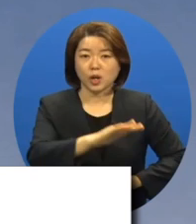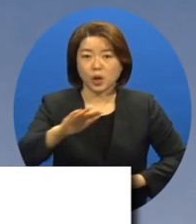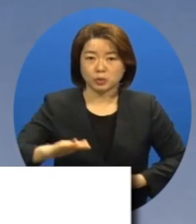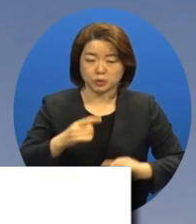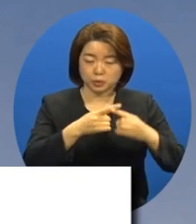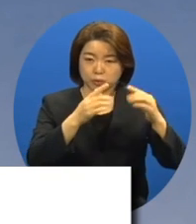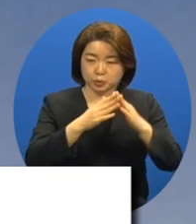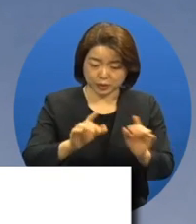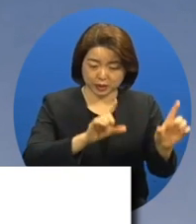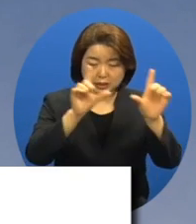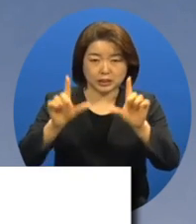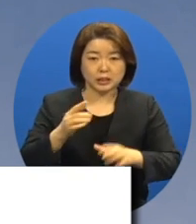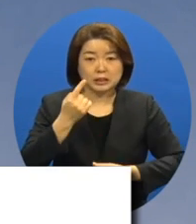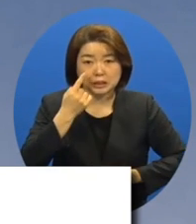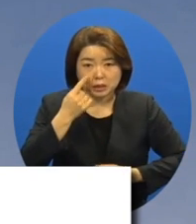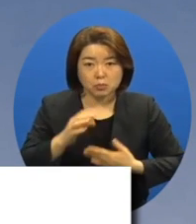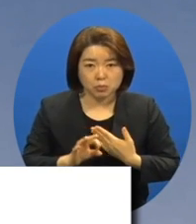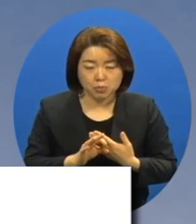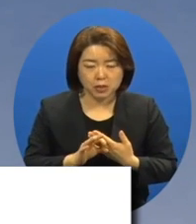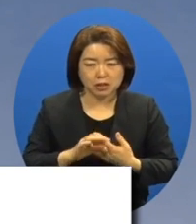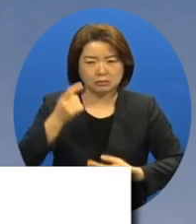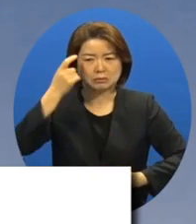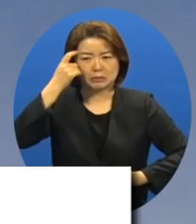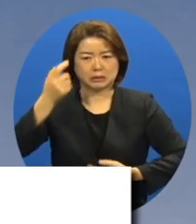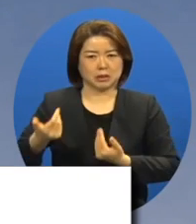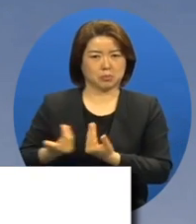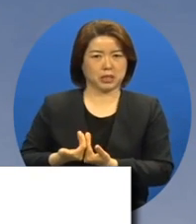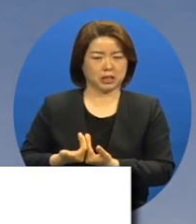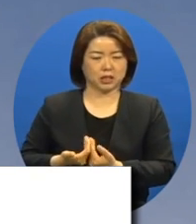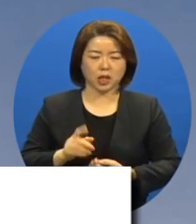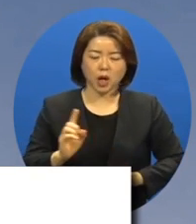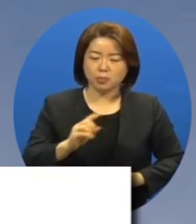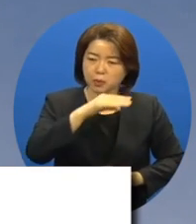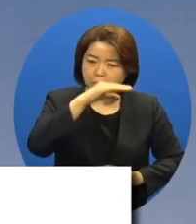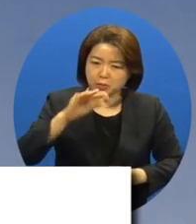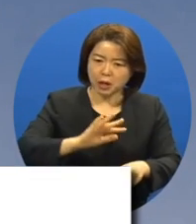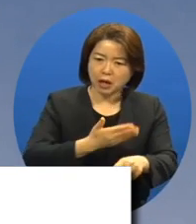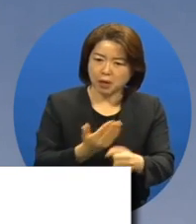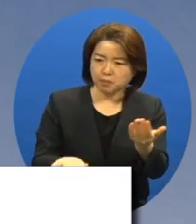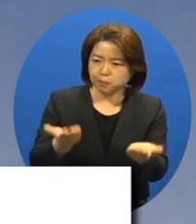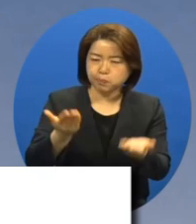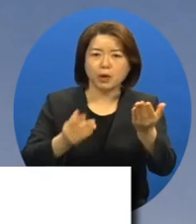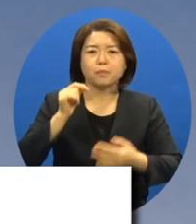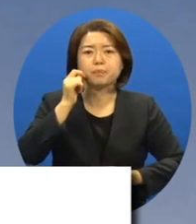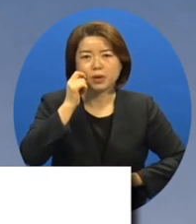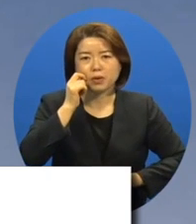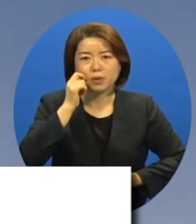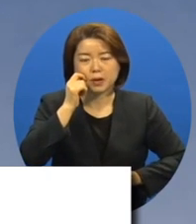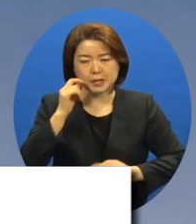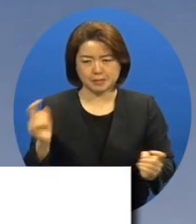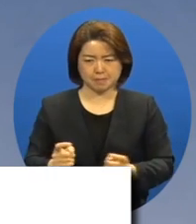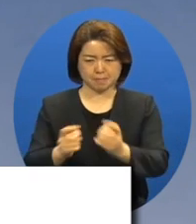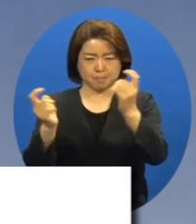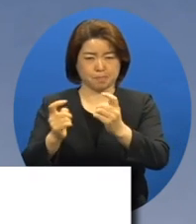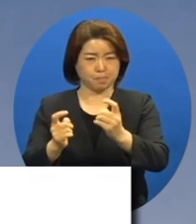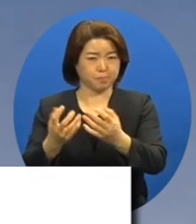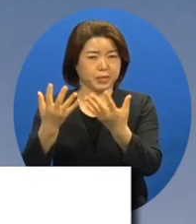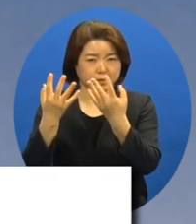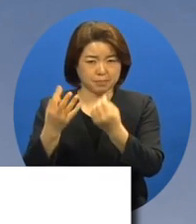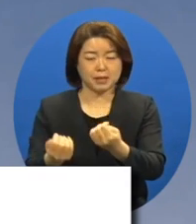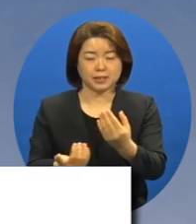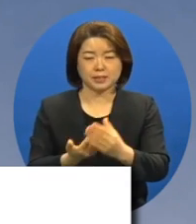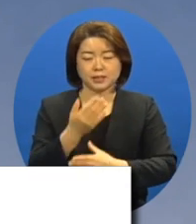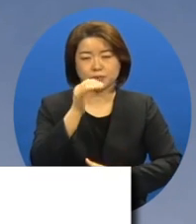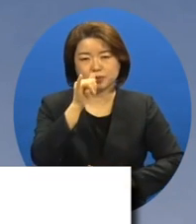의견이 안 맞고 또 무엇이 옳은지 그런지 잘 분비 리 어려워서 논쟁이 되거나 다투는 일이 생길 때가